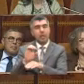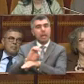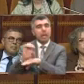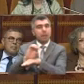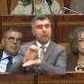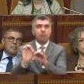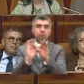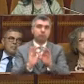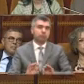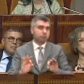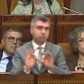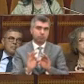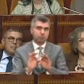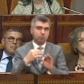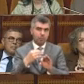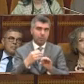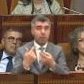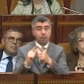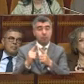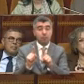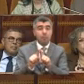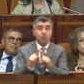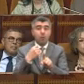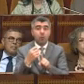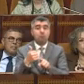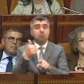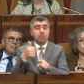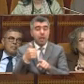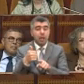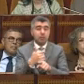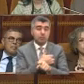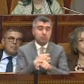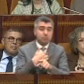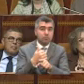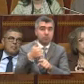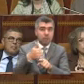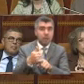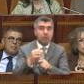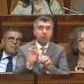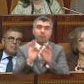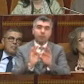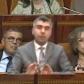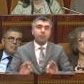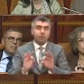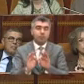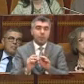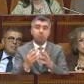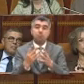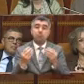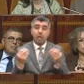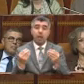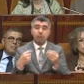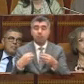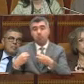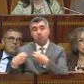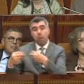واخيرا من الضامن الناحيه ديال الجوده ولا ديال السلامه ولا ديال الصحه، بحيث ان كاين مجموعه ديال السلع اللي كتهرى اللي كتهدد